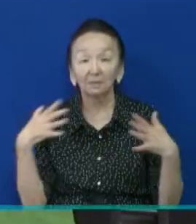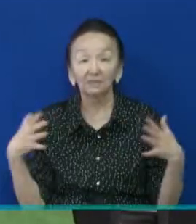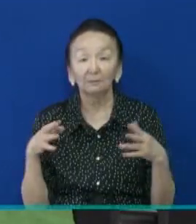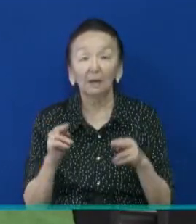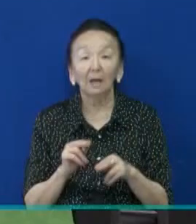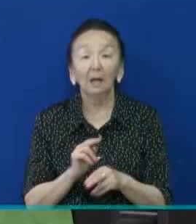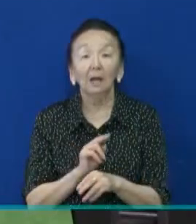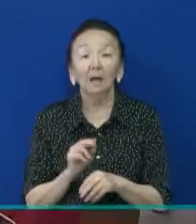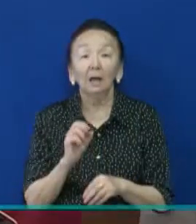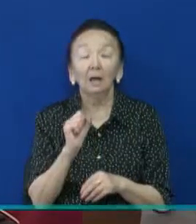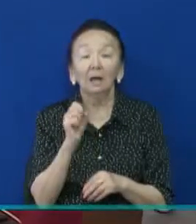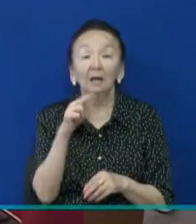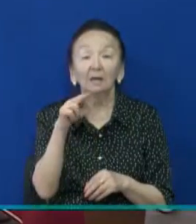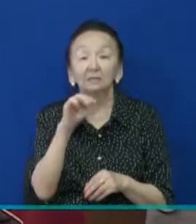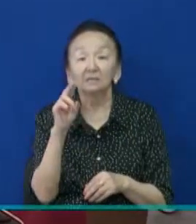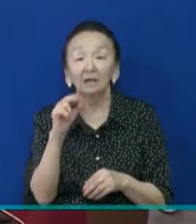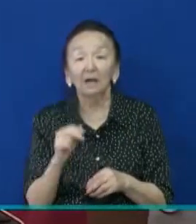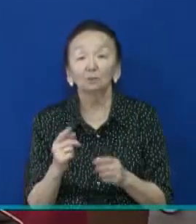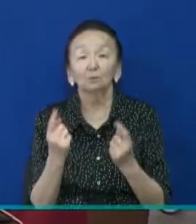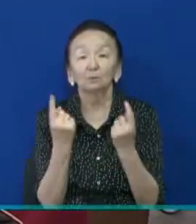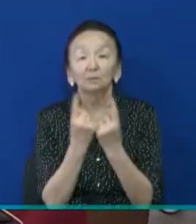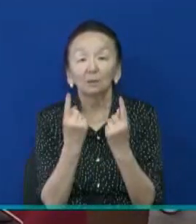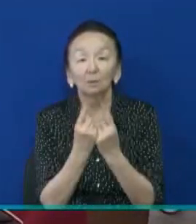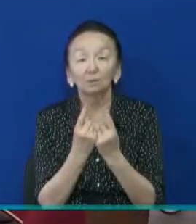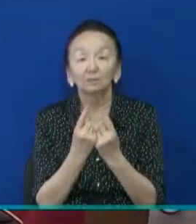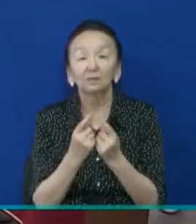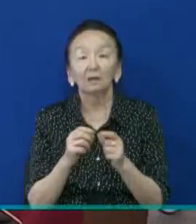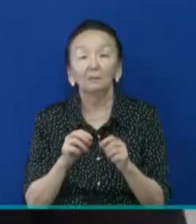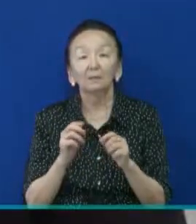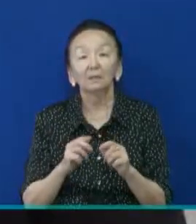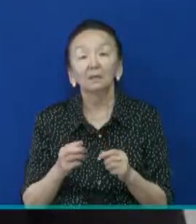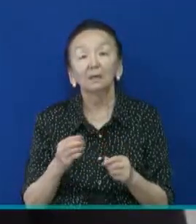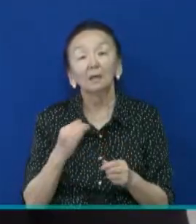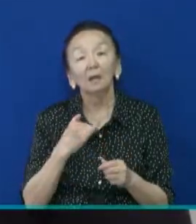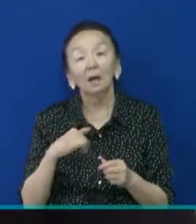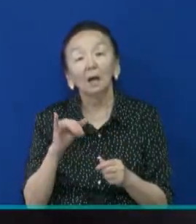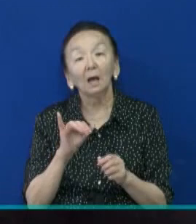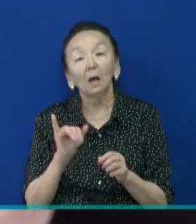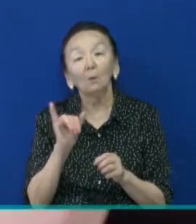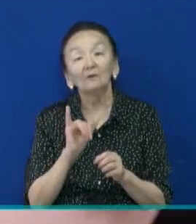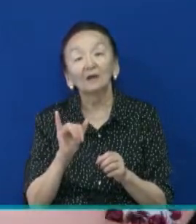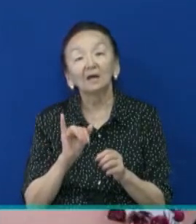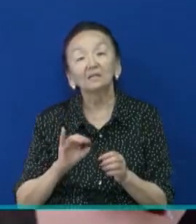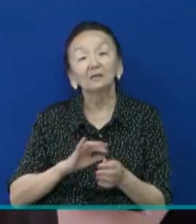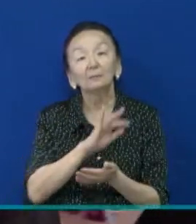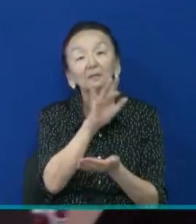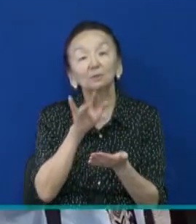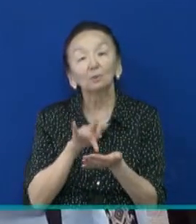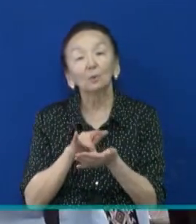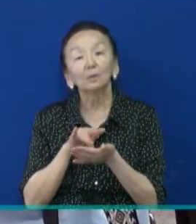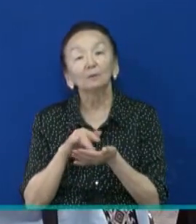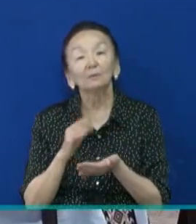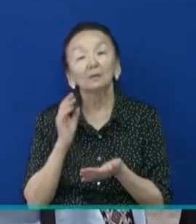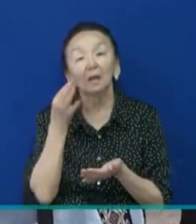руководству университета, своим преподавателям и сокурсникам, а также поделились своими увлекательными историями, впечатлениями и полезными советами для